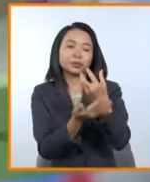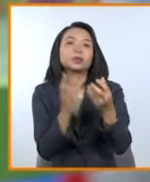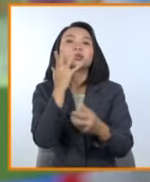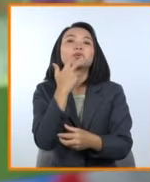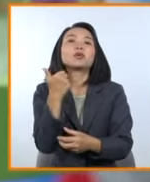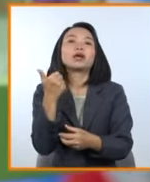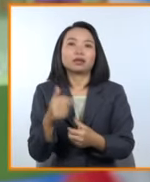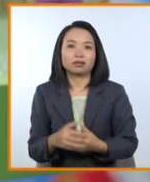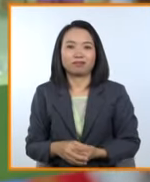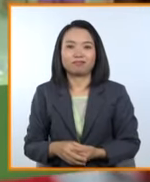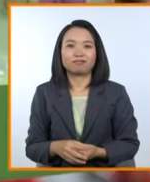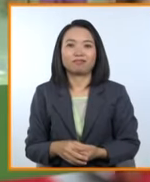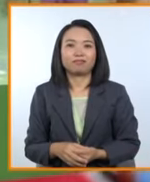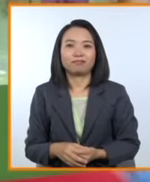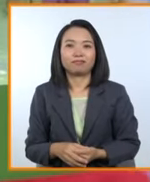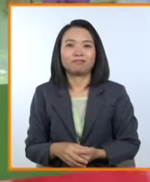าม